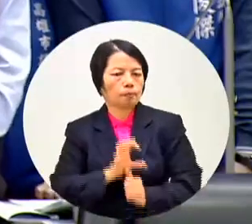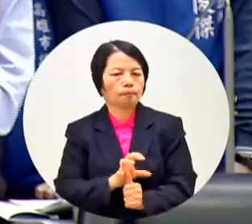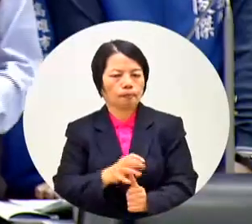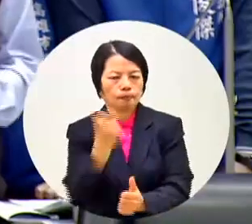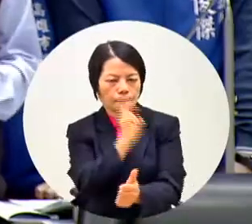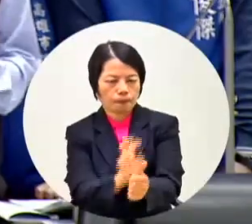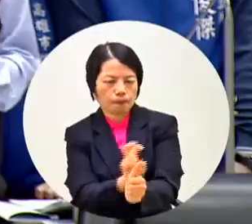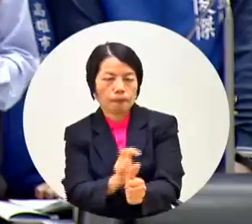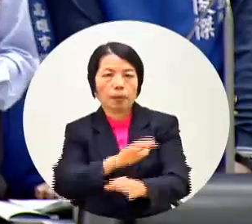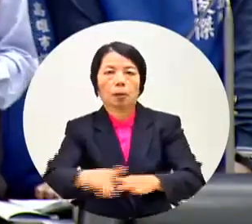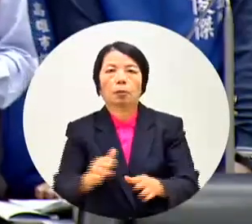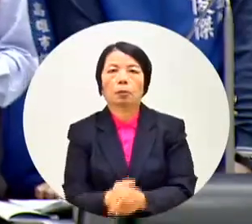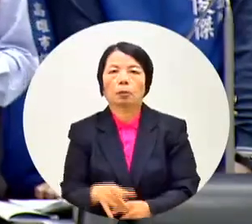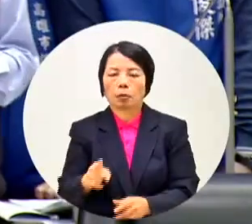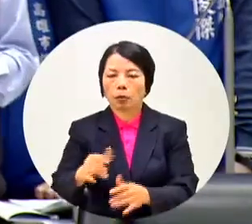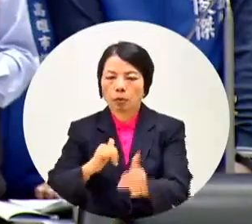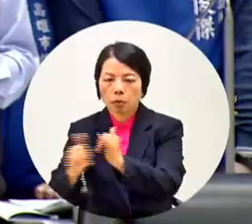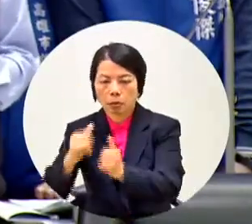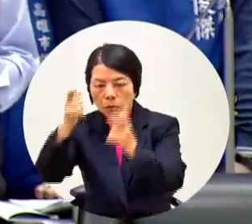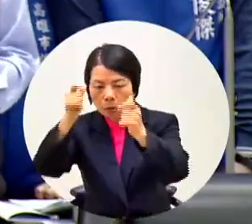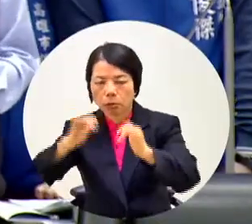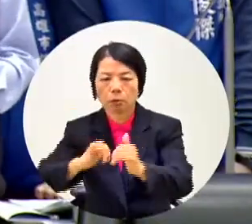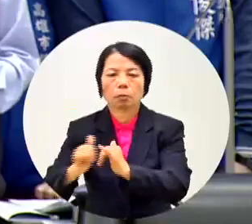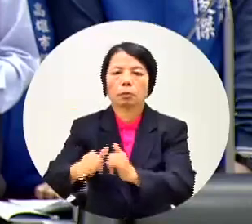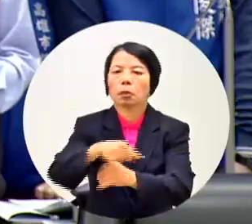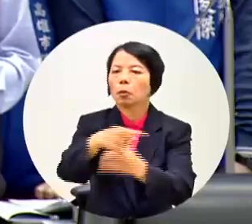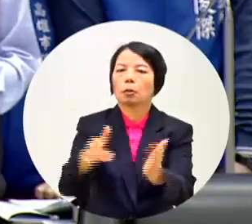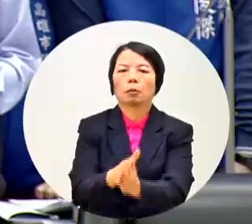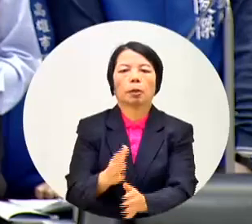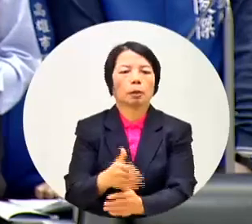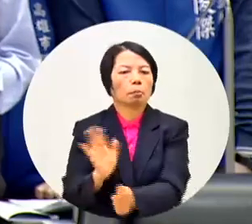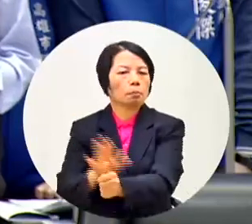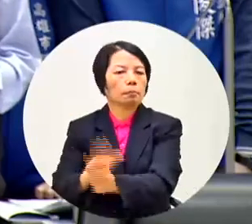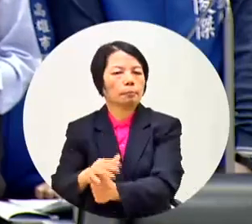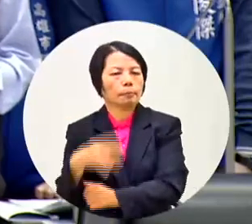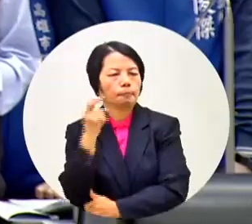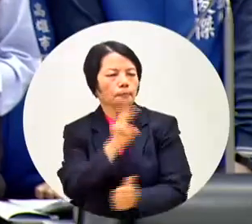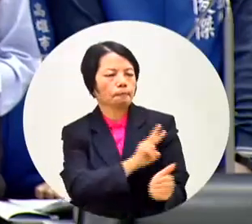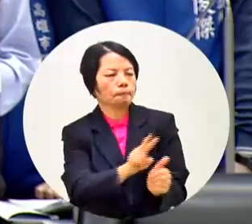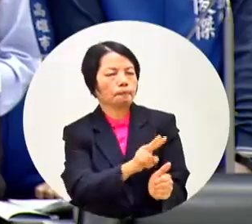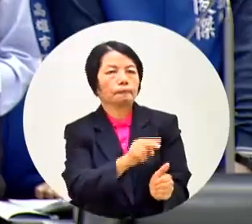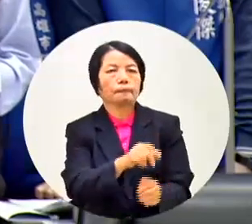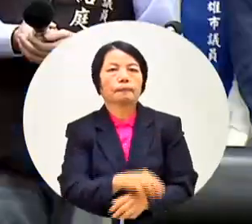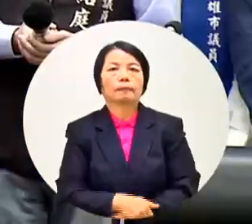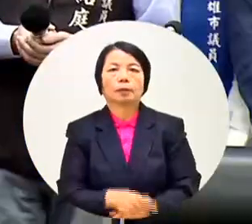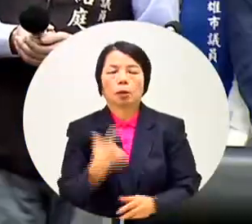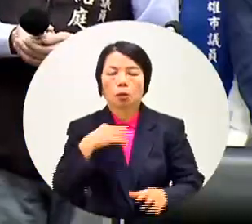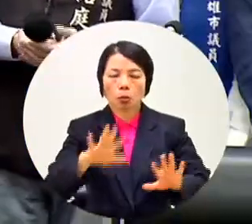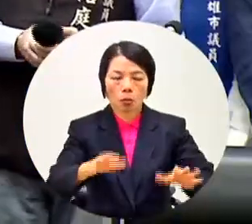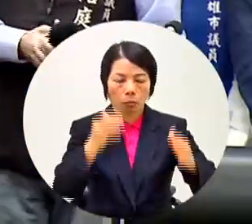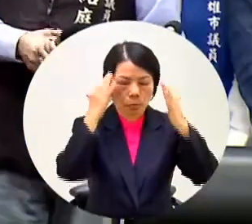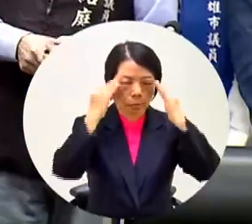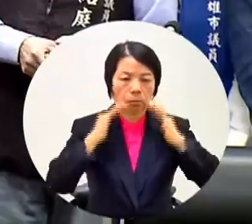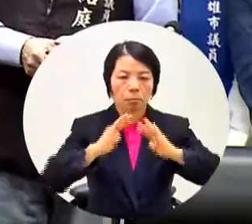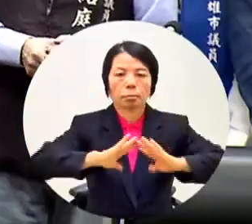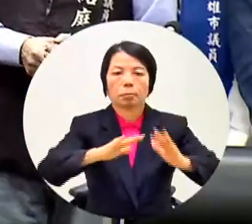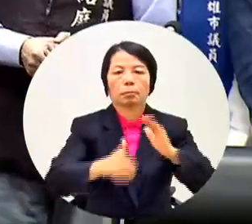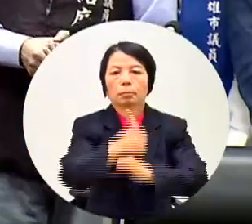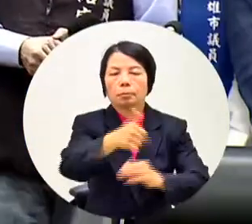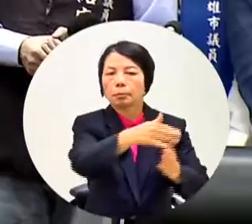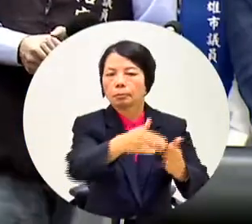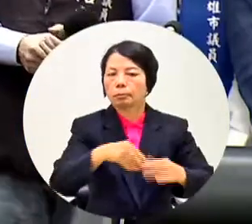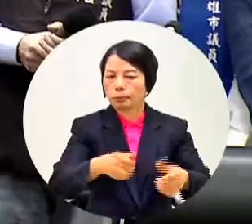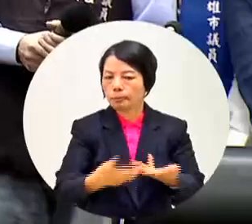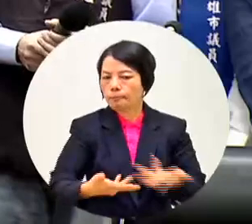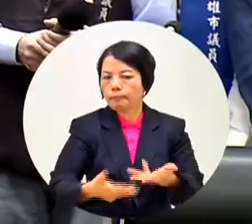监督。但是对于市长好的施政政策，只要对高雄市有帮助的，我们党团也会全力来